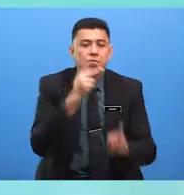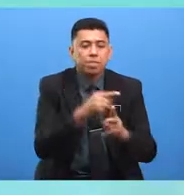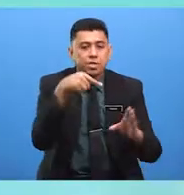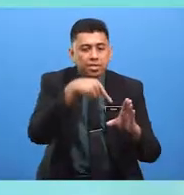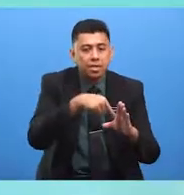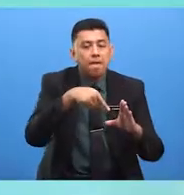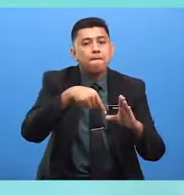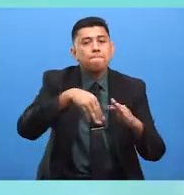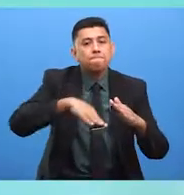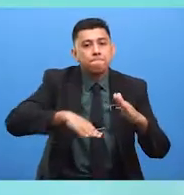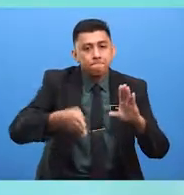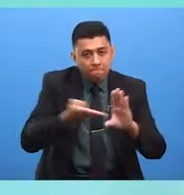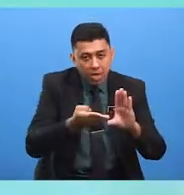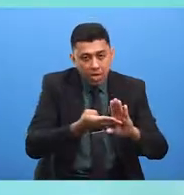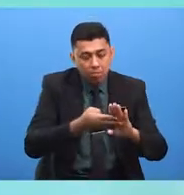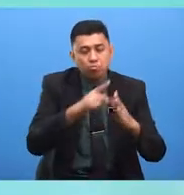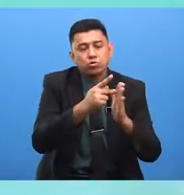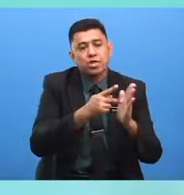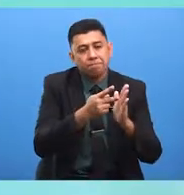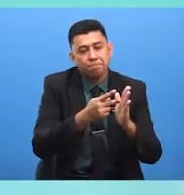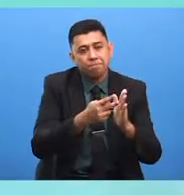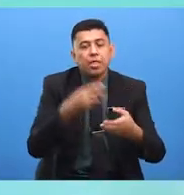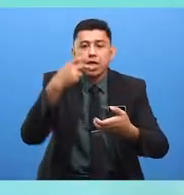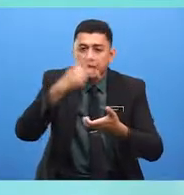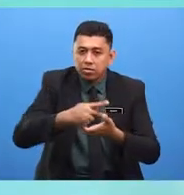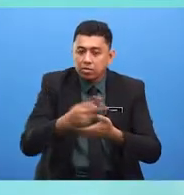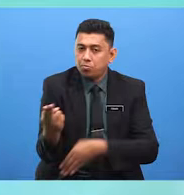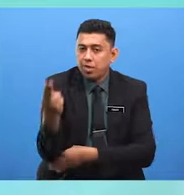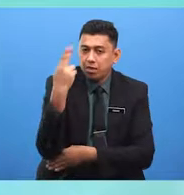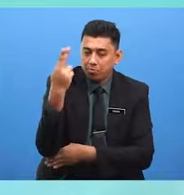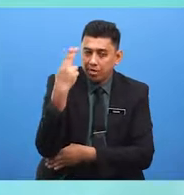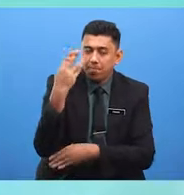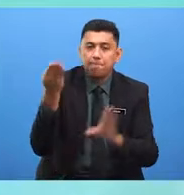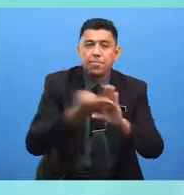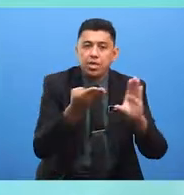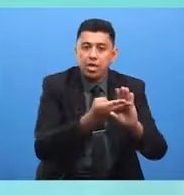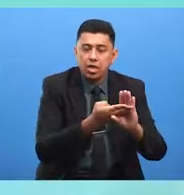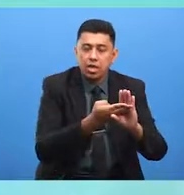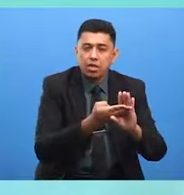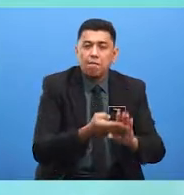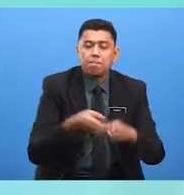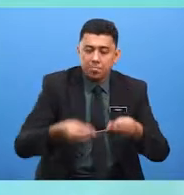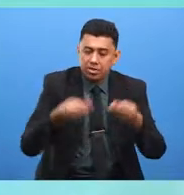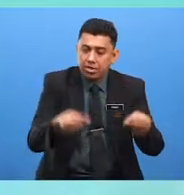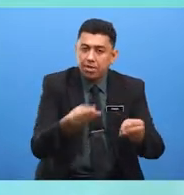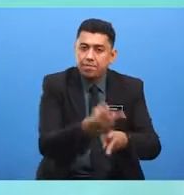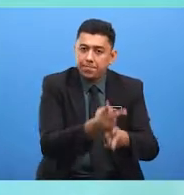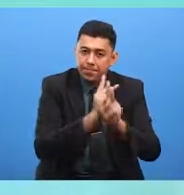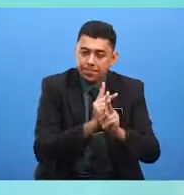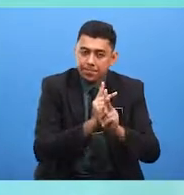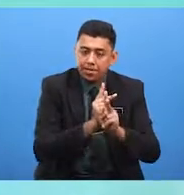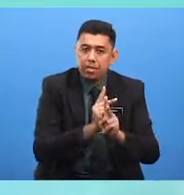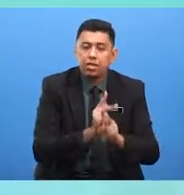Jadi kesan daripada tindakan ini keupayaan Bank perdagangan untuk memberi pinjaman dan